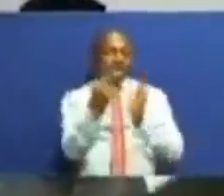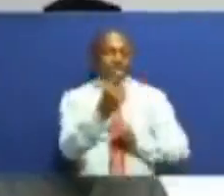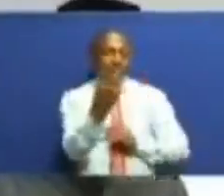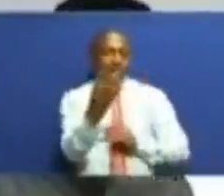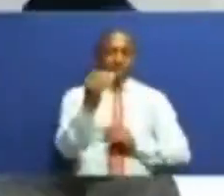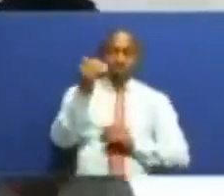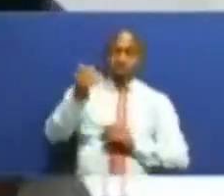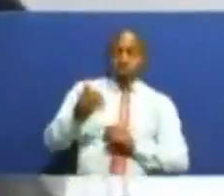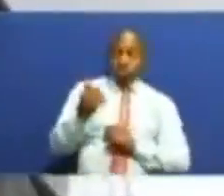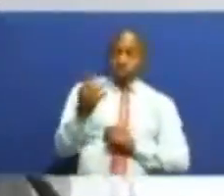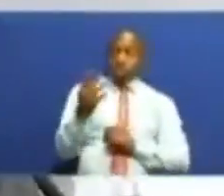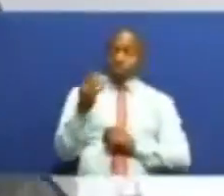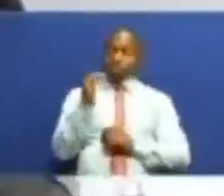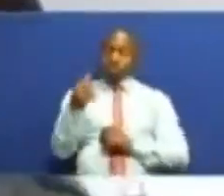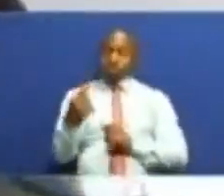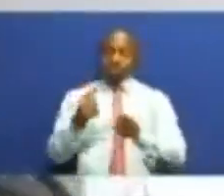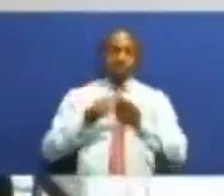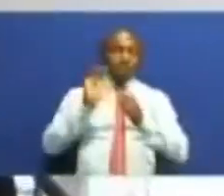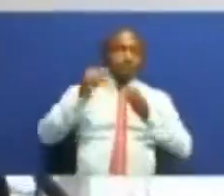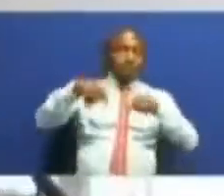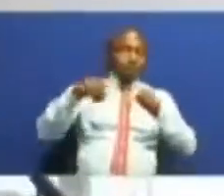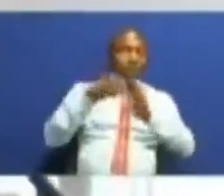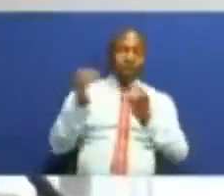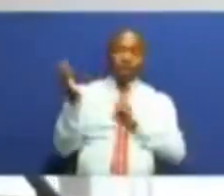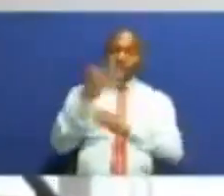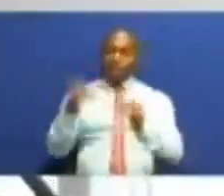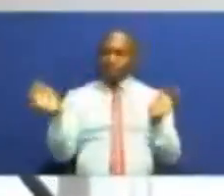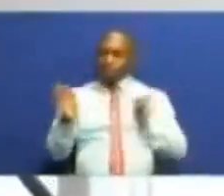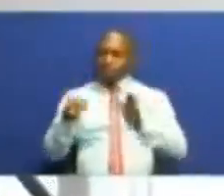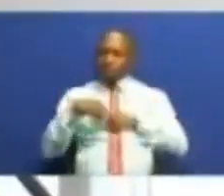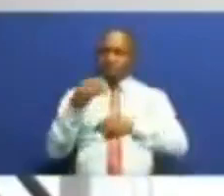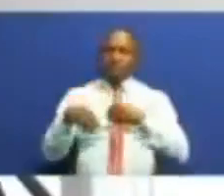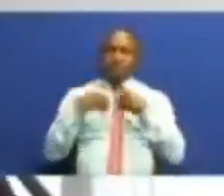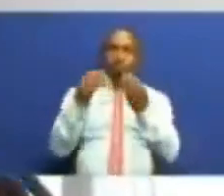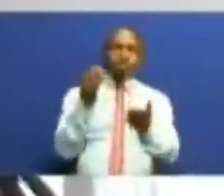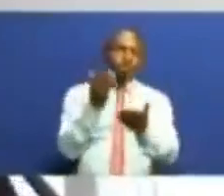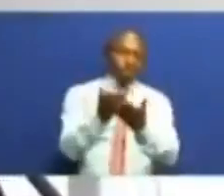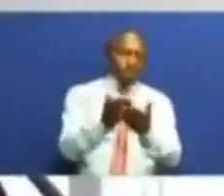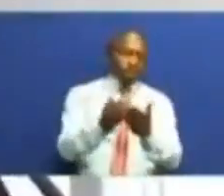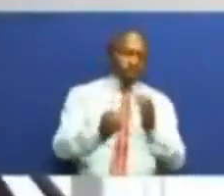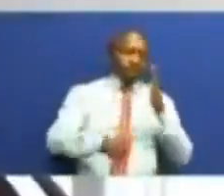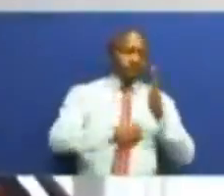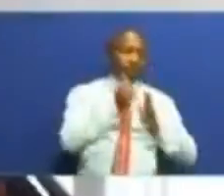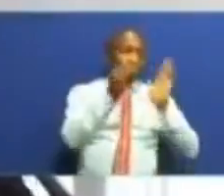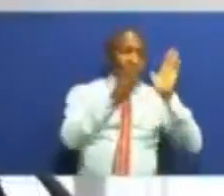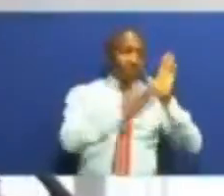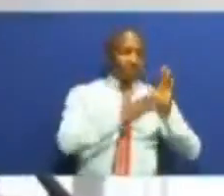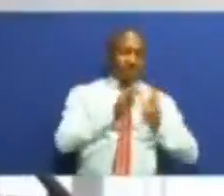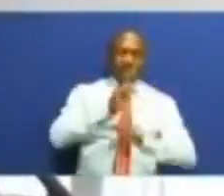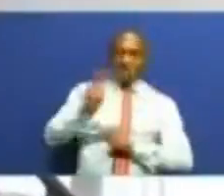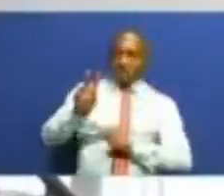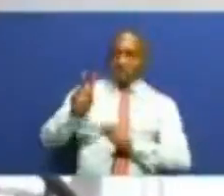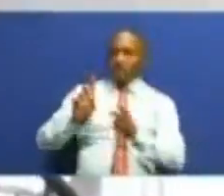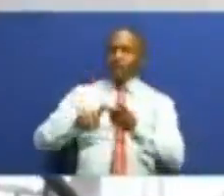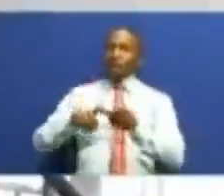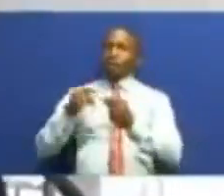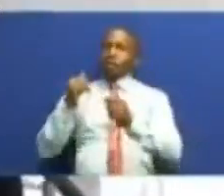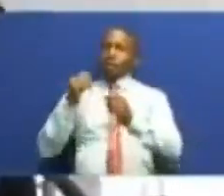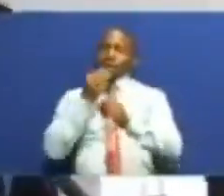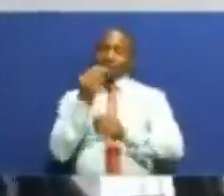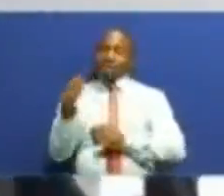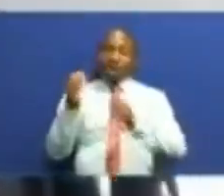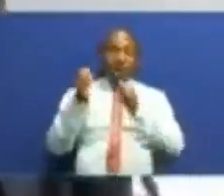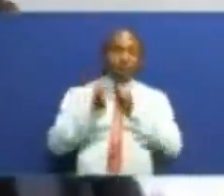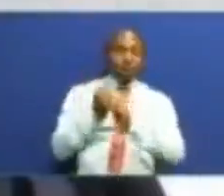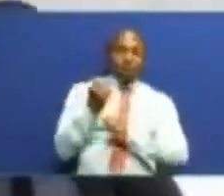huu kwa ajili ya upande wa utetezi kuendelea kutoa ushahidi. Viongozi 9 wa Chadema kwa pamoja wanakabiliwa na mashtaka